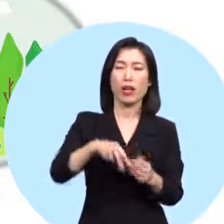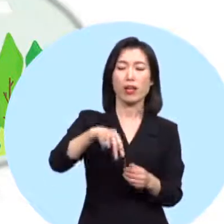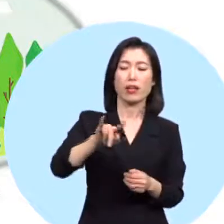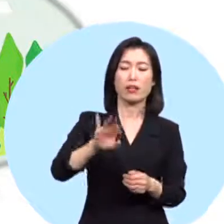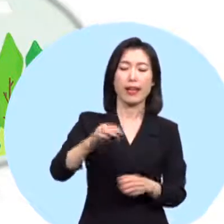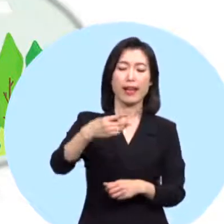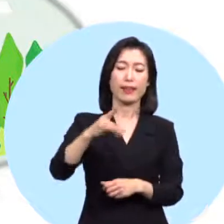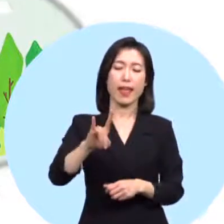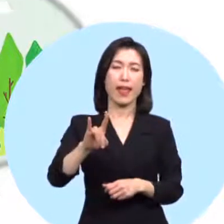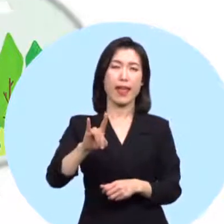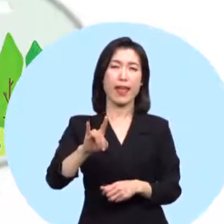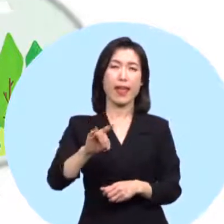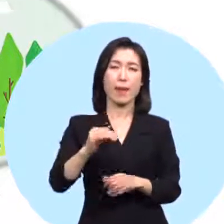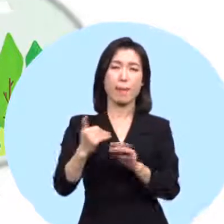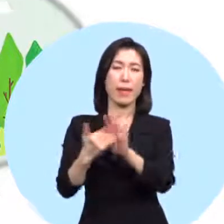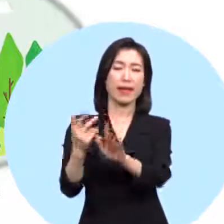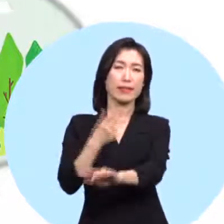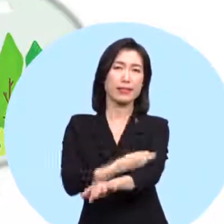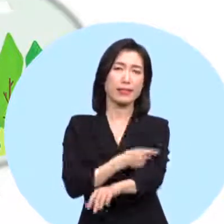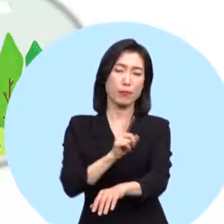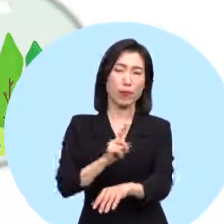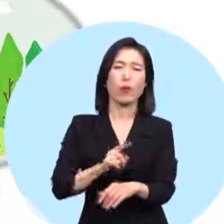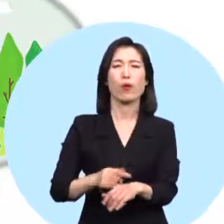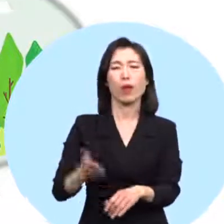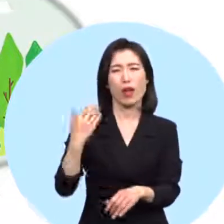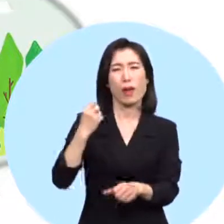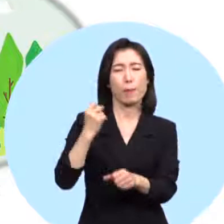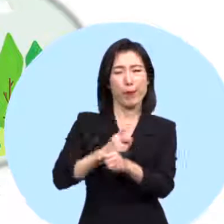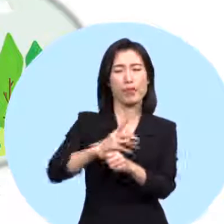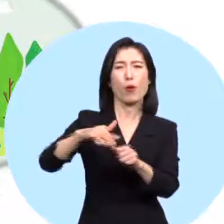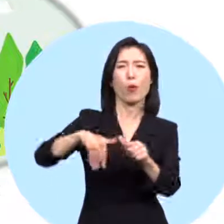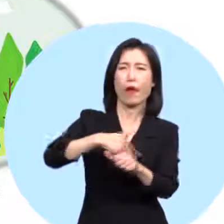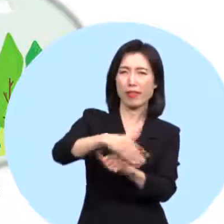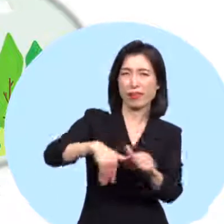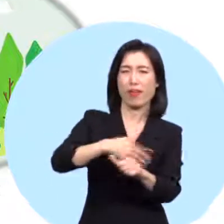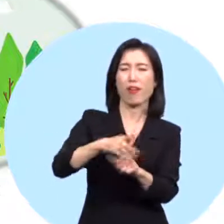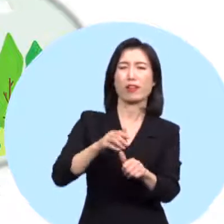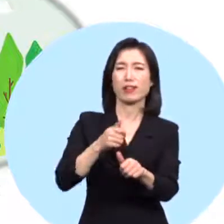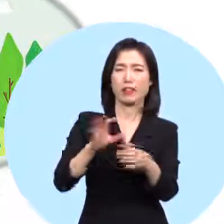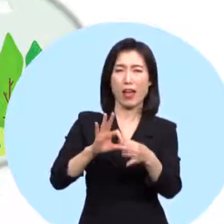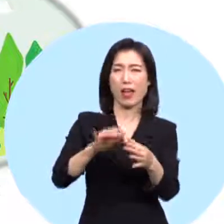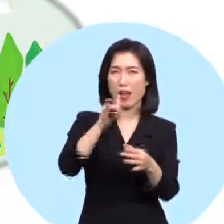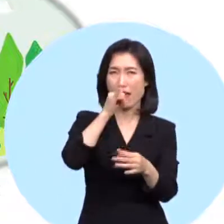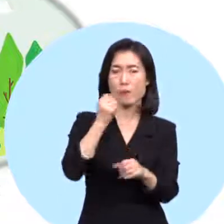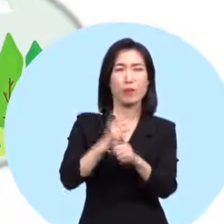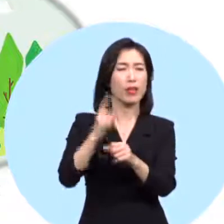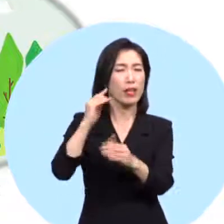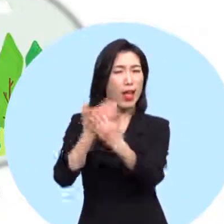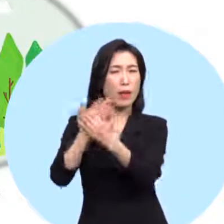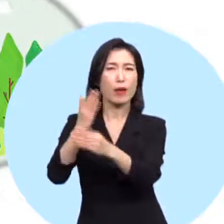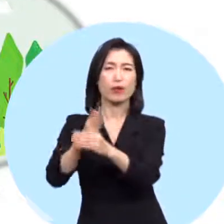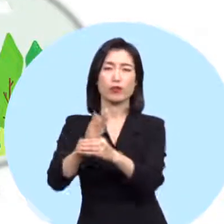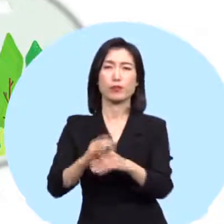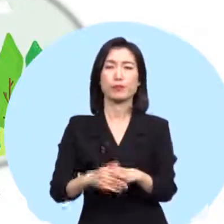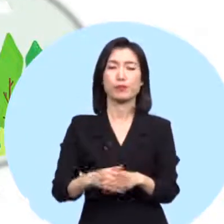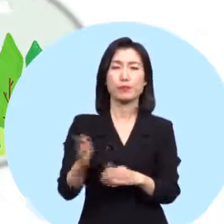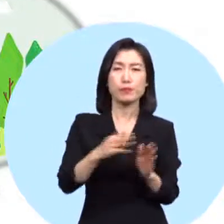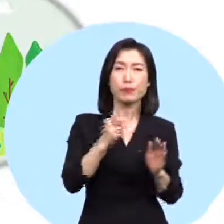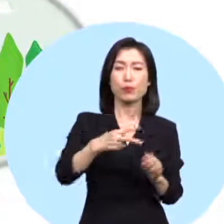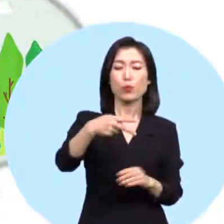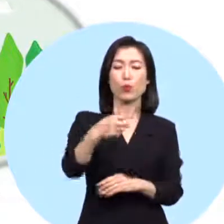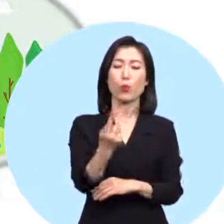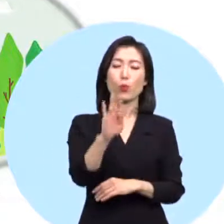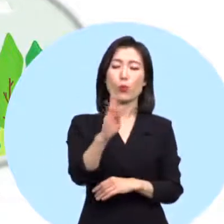발전 교육 4번에서 에컬로지컬 페다고지에서 하고 있습니다. 도봉구청에서